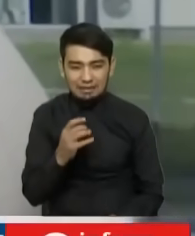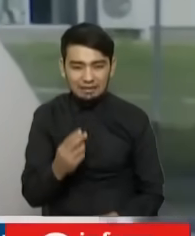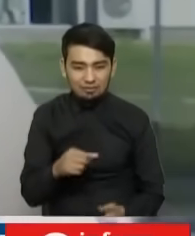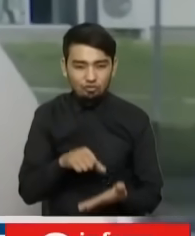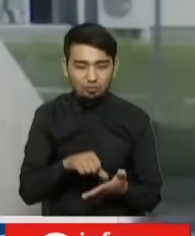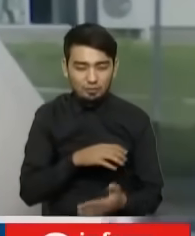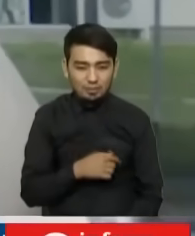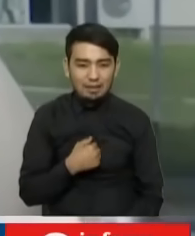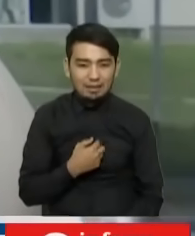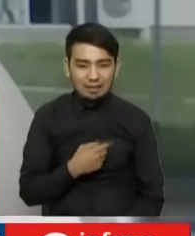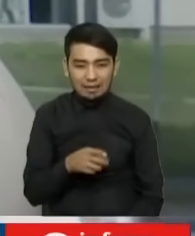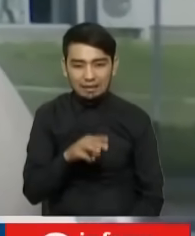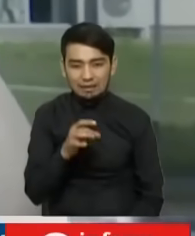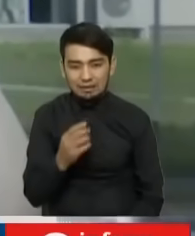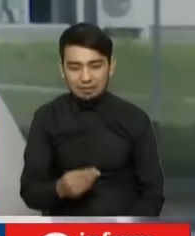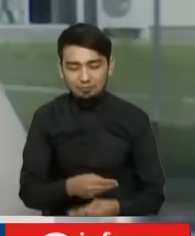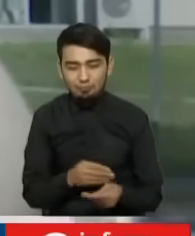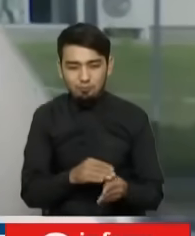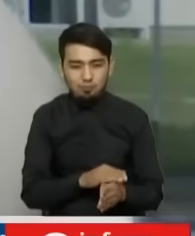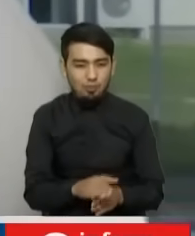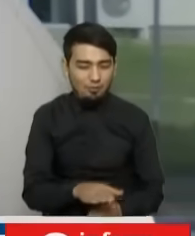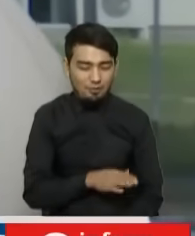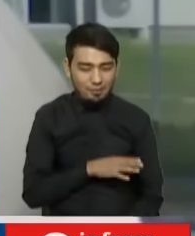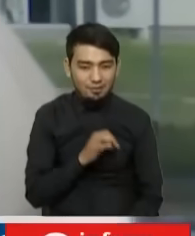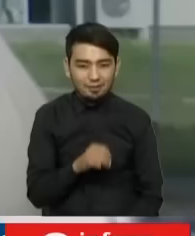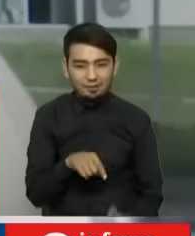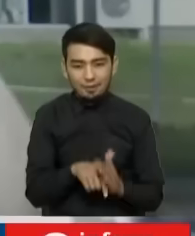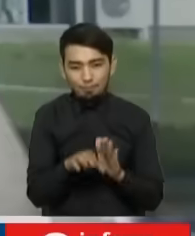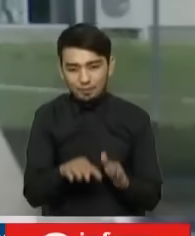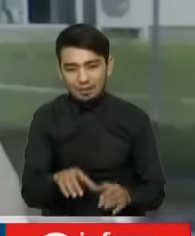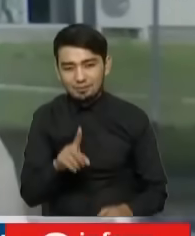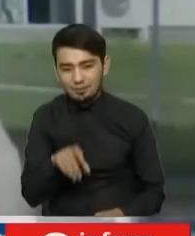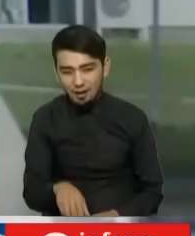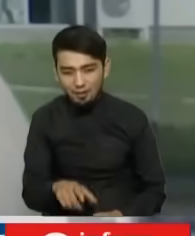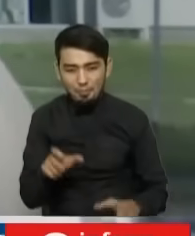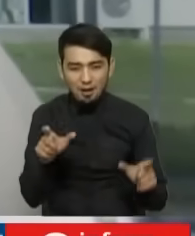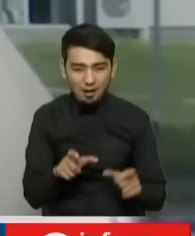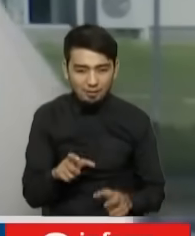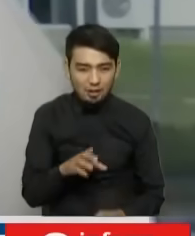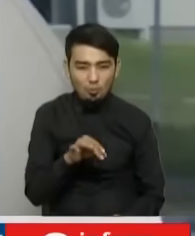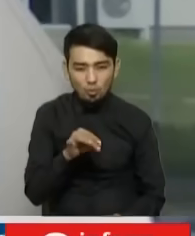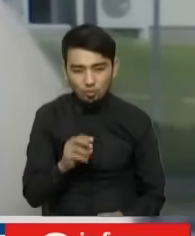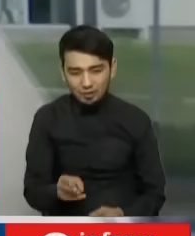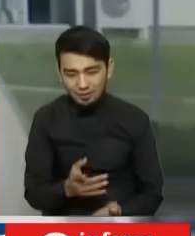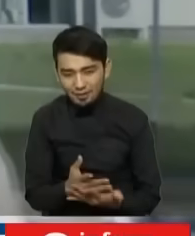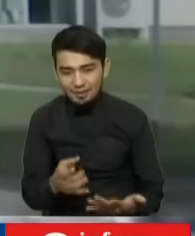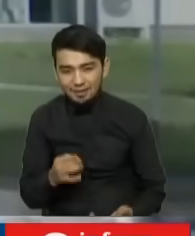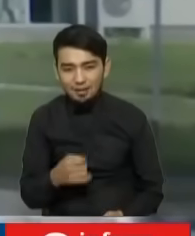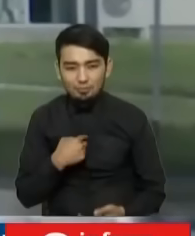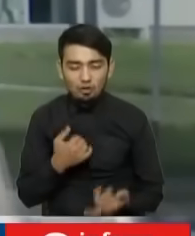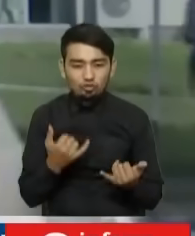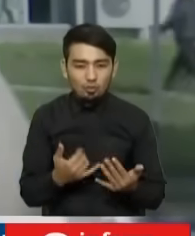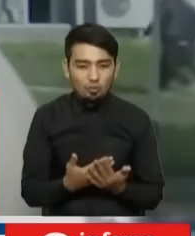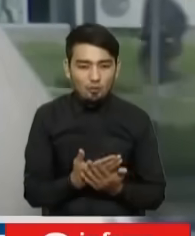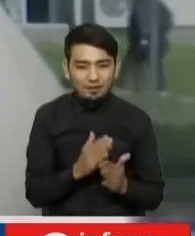тобына біз сауда ойын сауық орталығын түгел бердік. Оның ішіне сауда залдары, дүкендер мен бутиктер кіреді. Ал қазір біз жаңа балалар